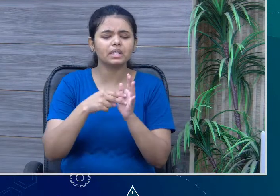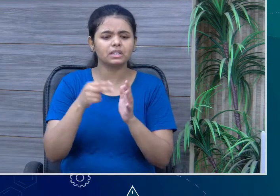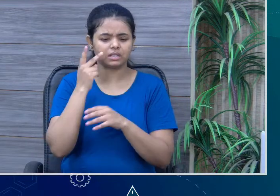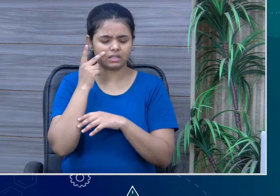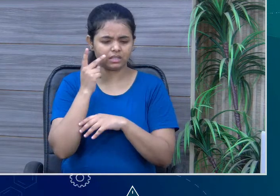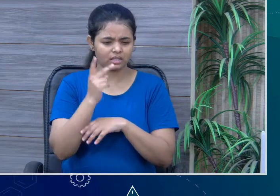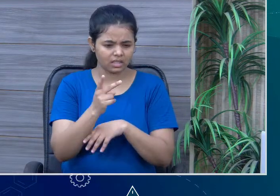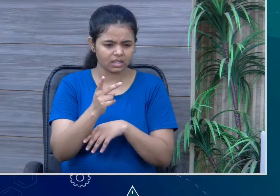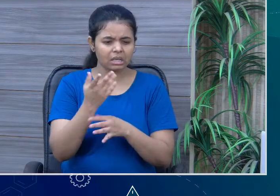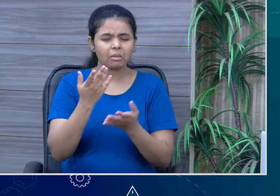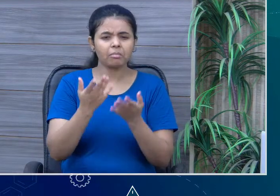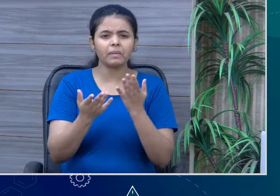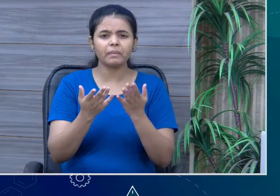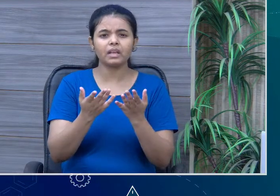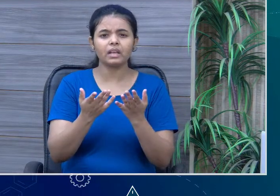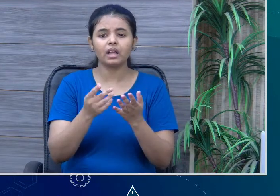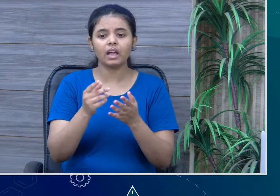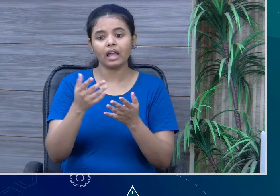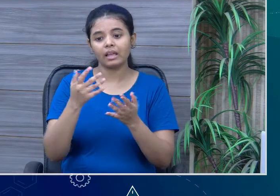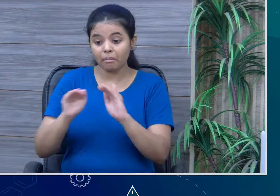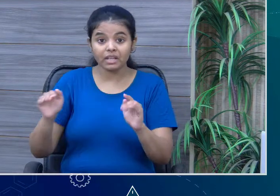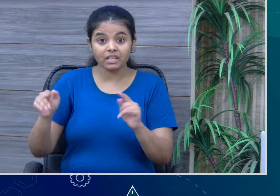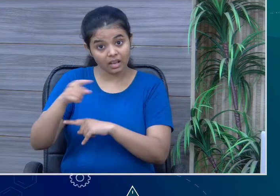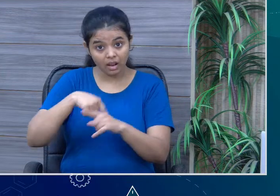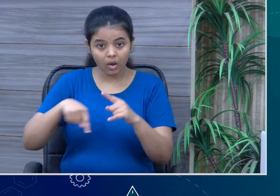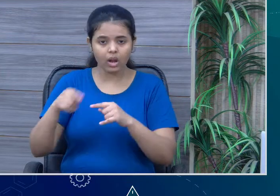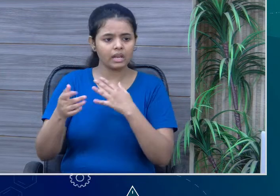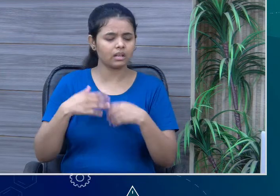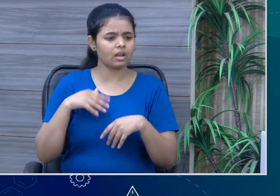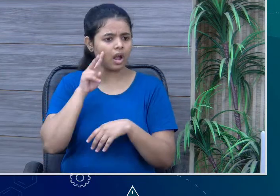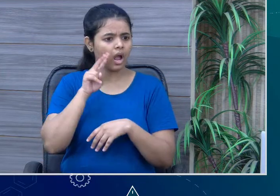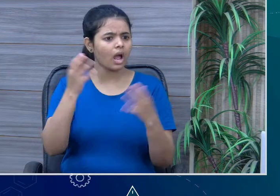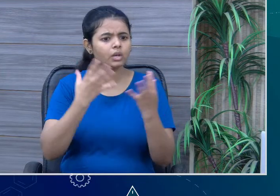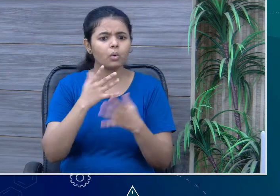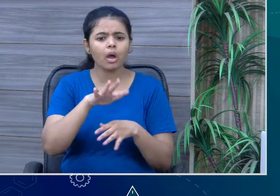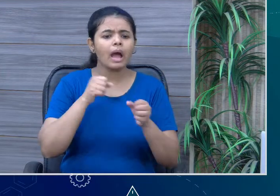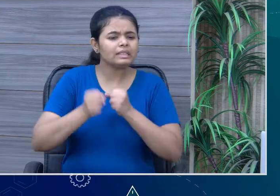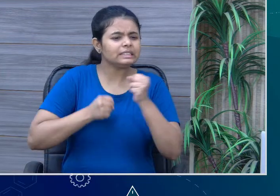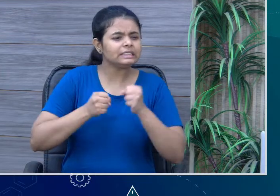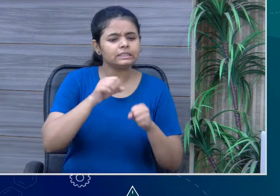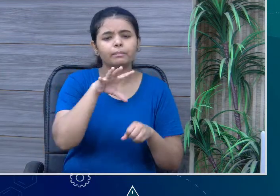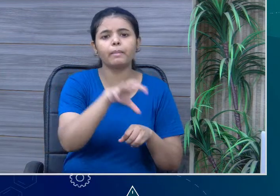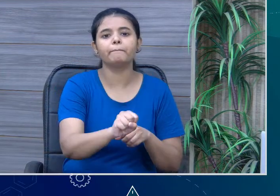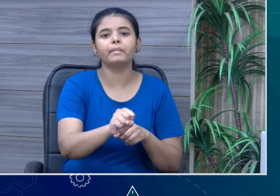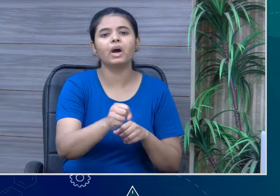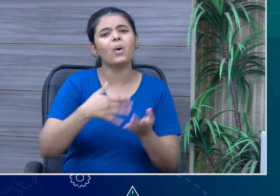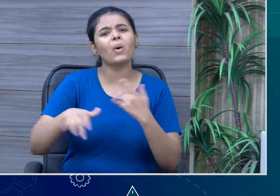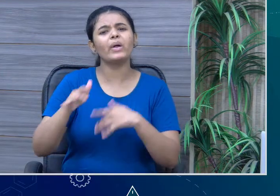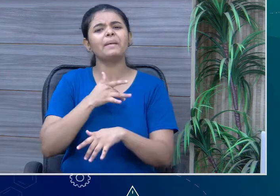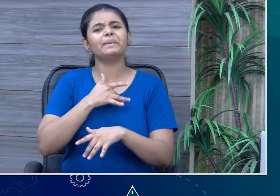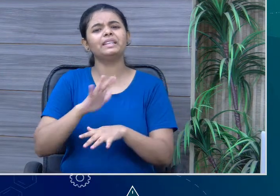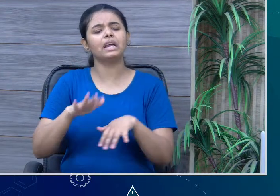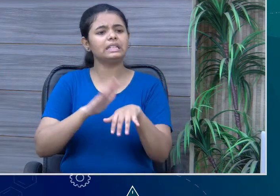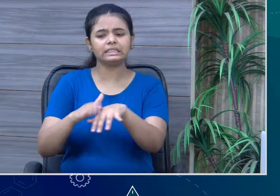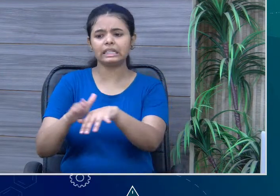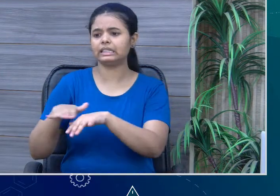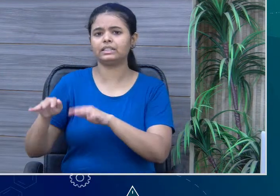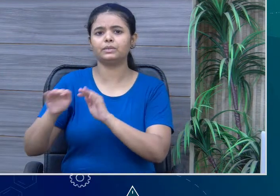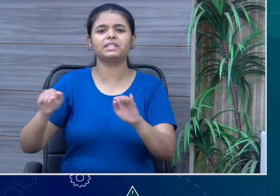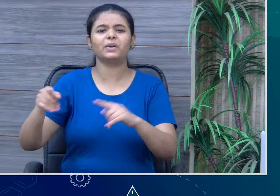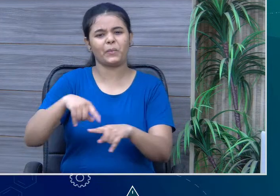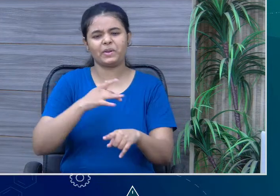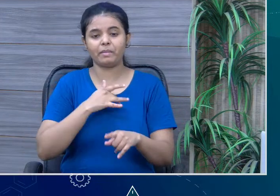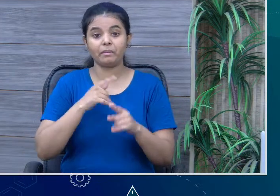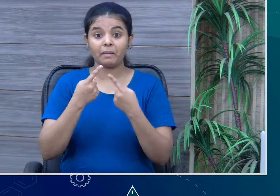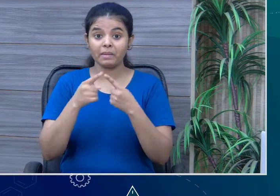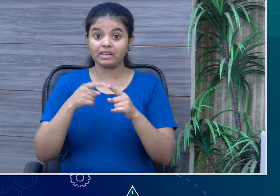for something new. जब भी उनको कोई नया सामान नजर आता है तो they just run away and भाग के पकड़ने की कोशिश करते हैं. But जब हम